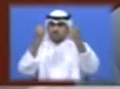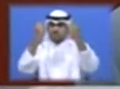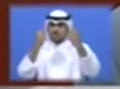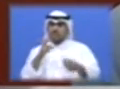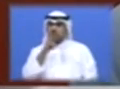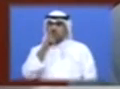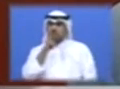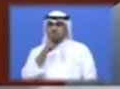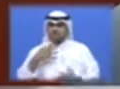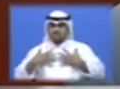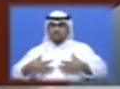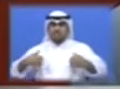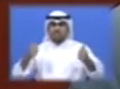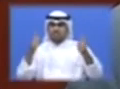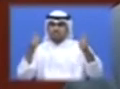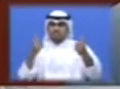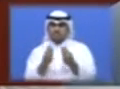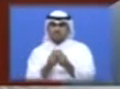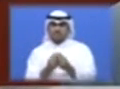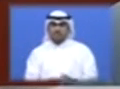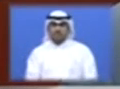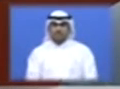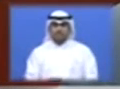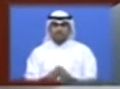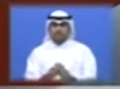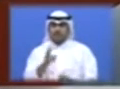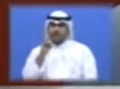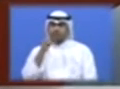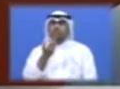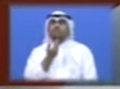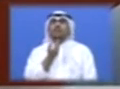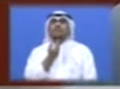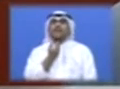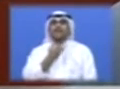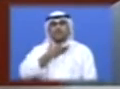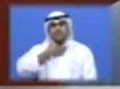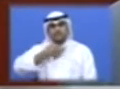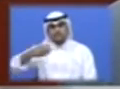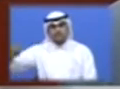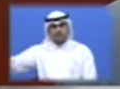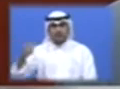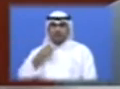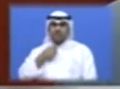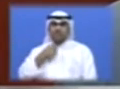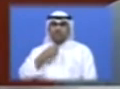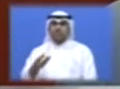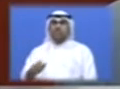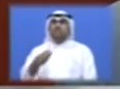اصطناعية، لأن المريض كون شلتي من الحنجرة فهو يحتاج إلى مثل ما تقولين